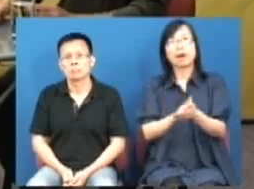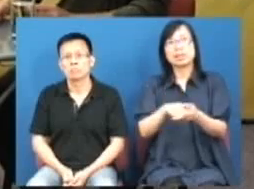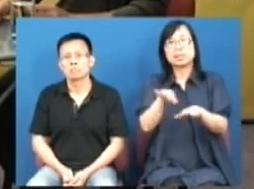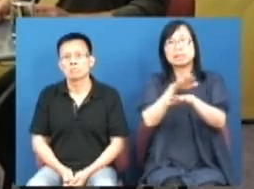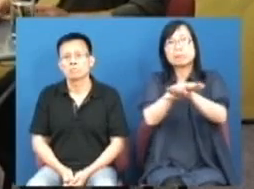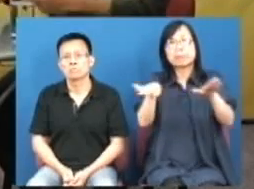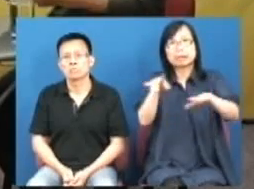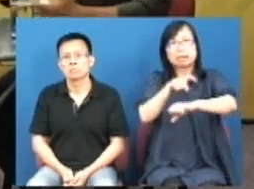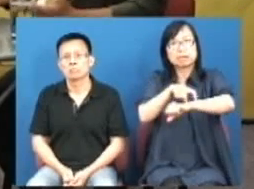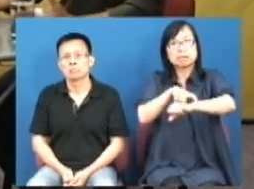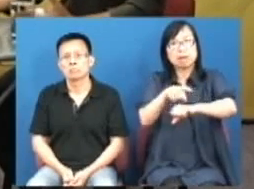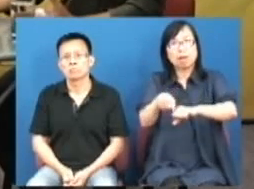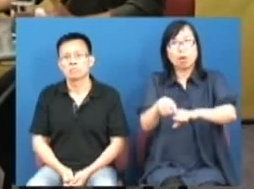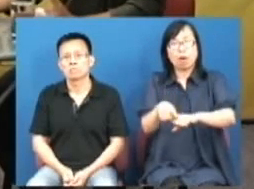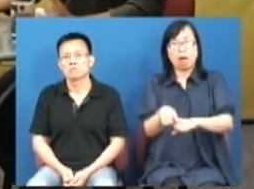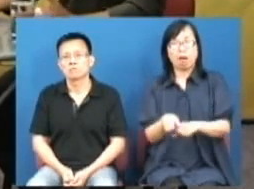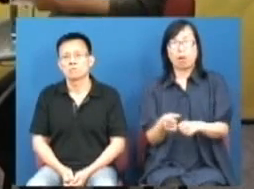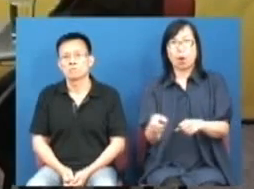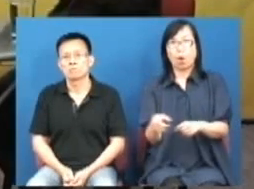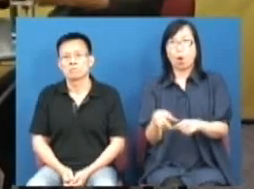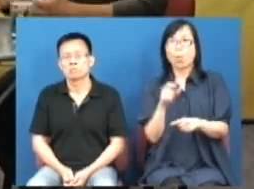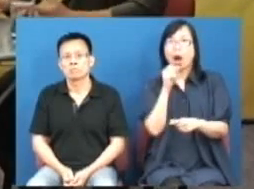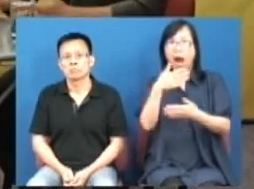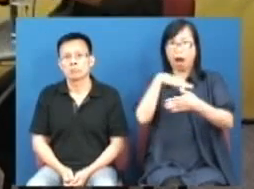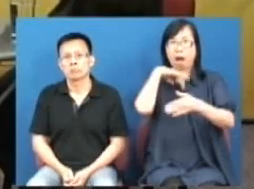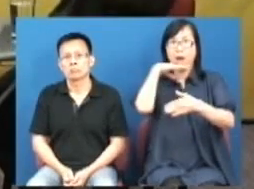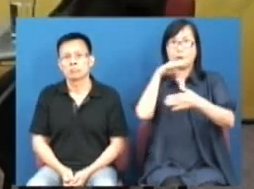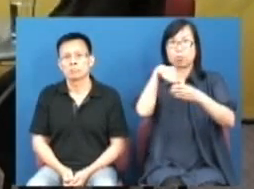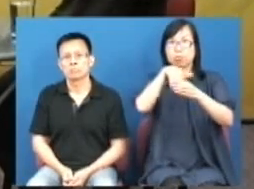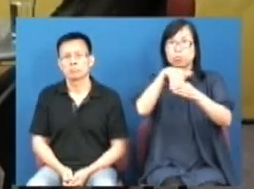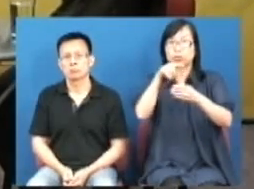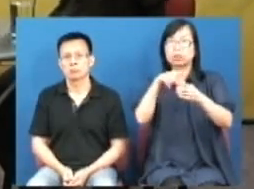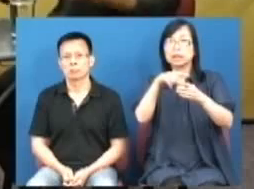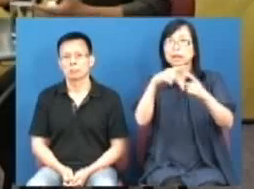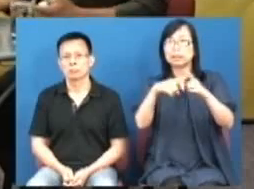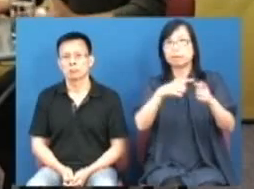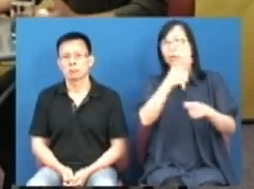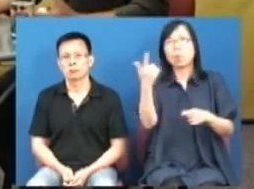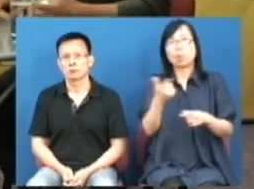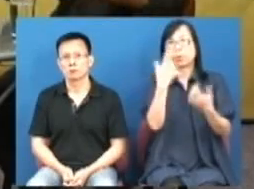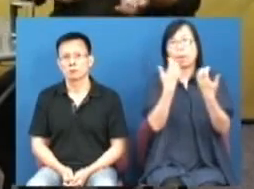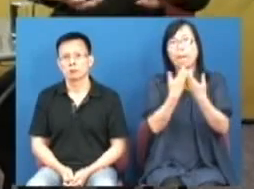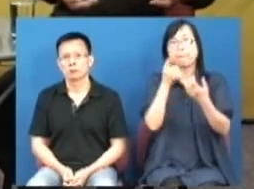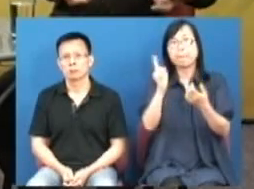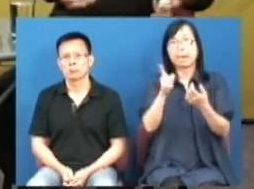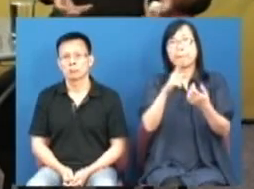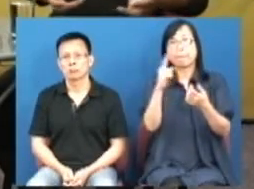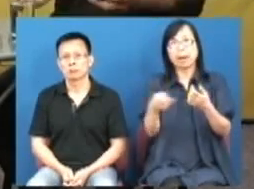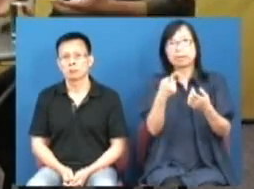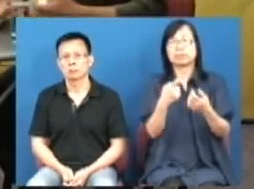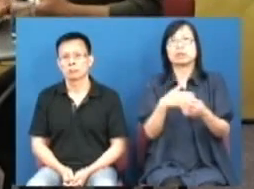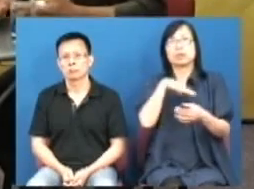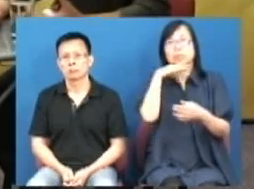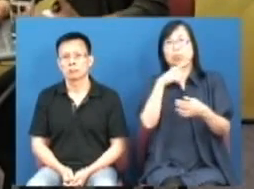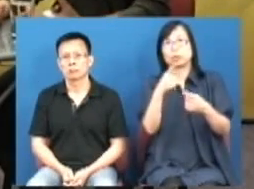等時間咯，即係佢道理好簡單啫嘛。可能某一個候選人佢個選民個基礎咧數以百萬計嘅，咁另外一個候選人咧